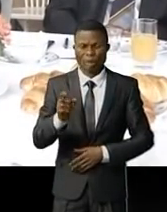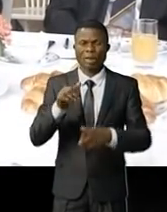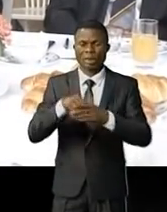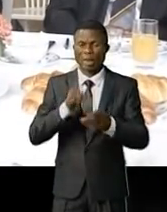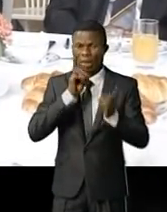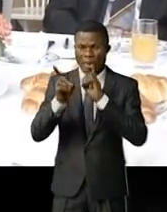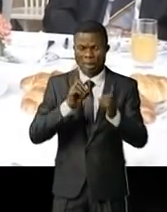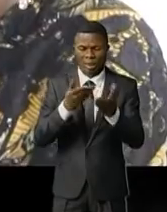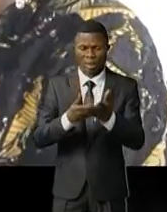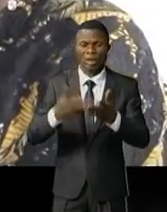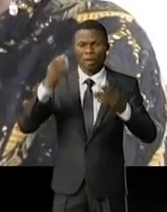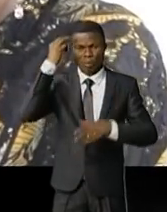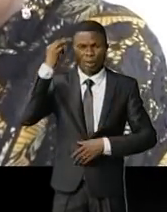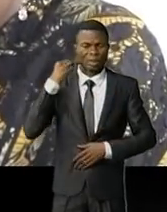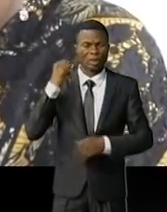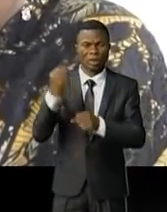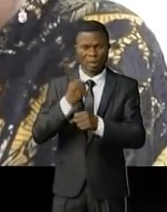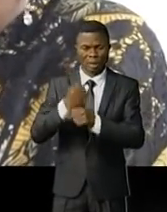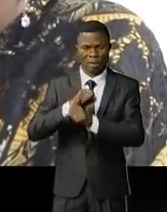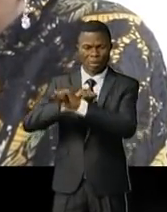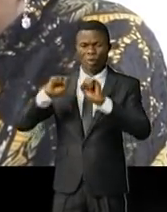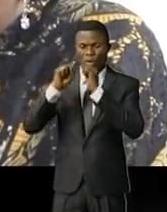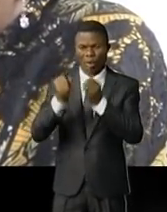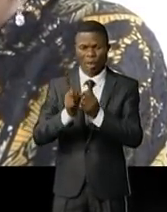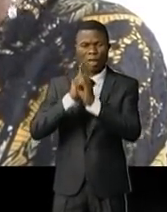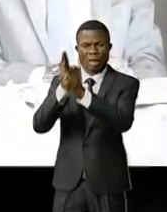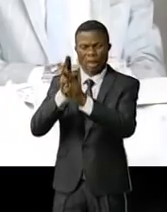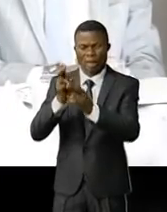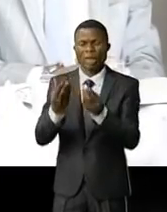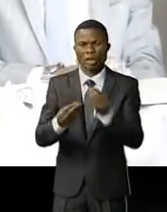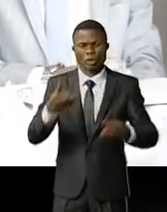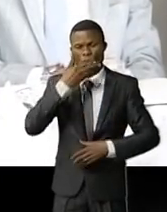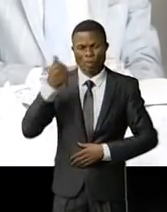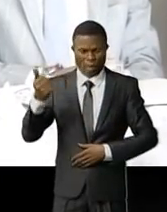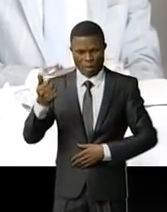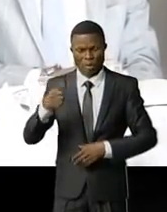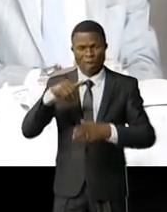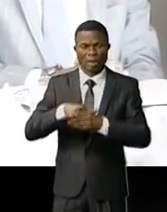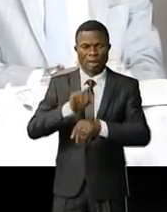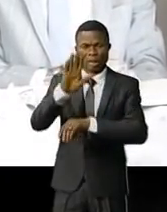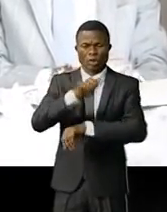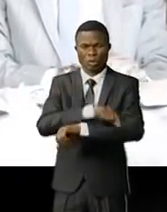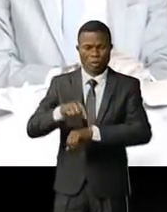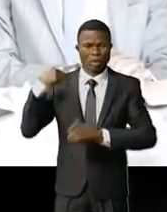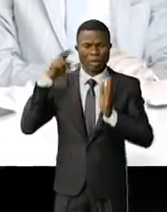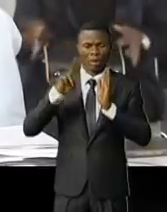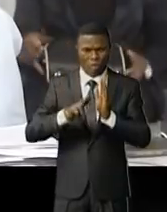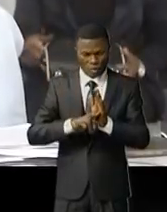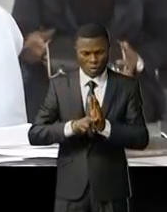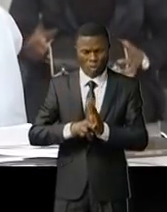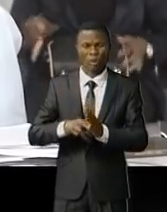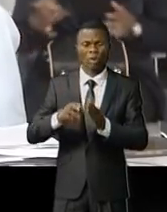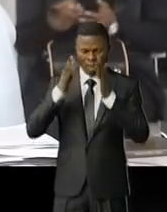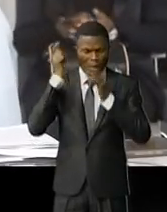échanges, la patronne de l'emploi a évoqué les résultats majeurs visés par son portefeuille. Et le gouvernement reste par